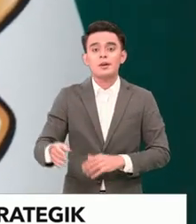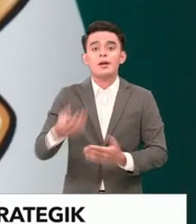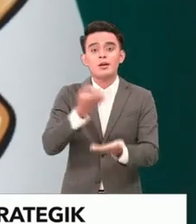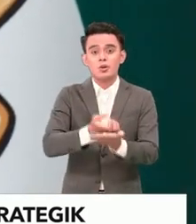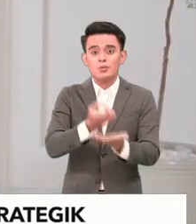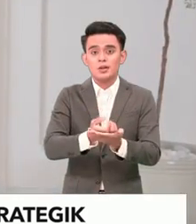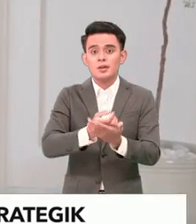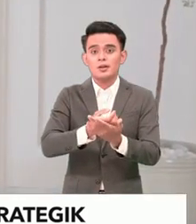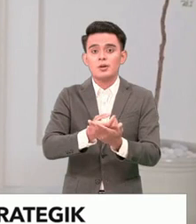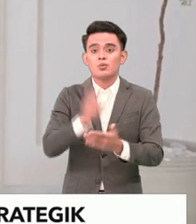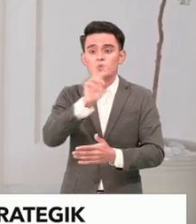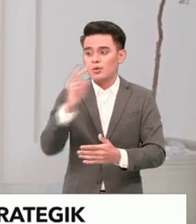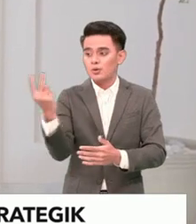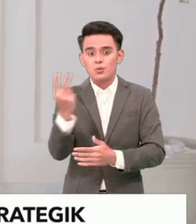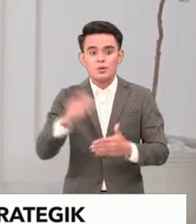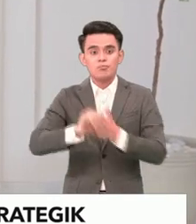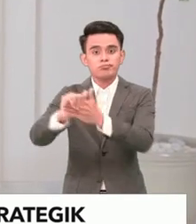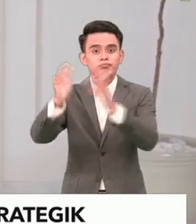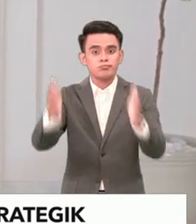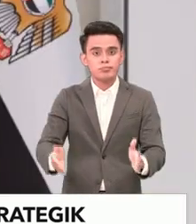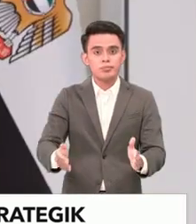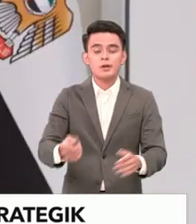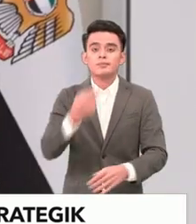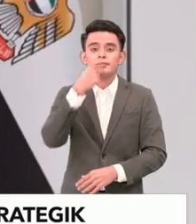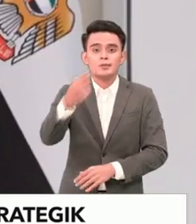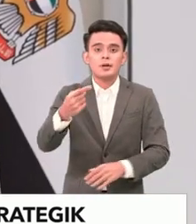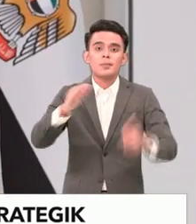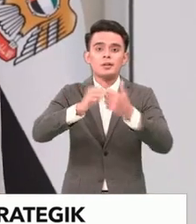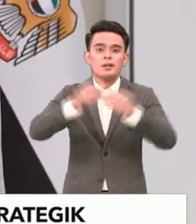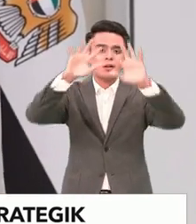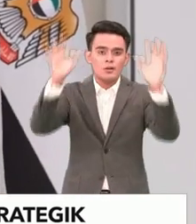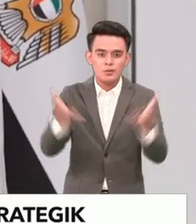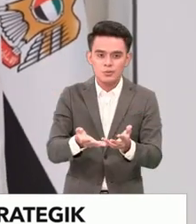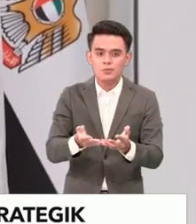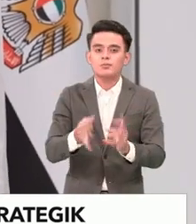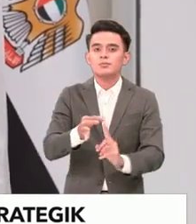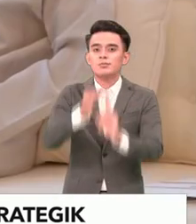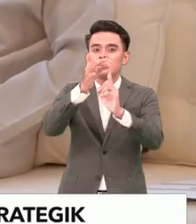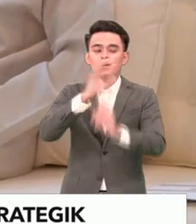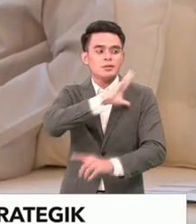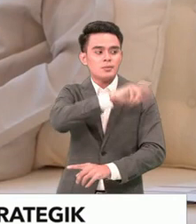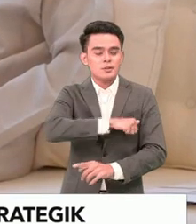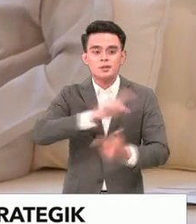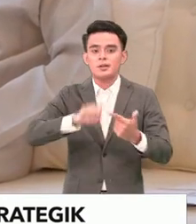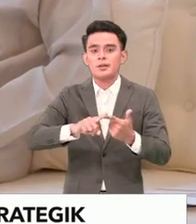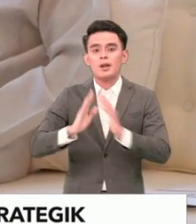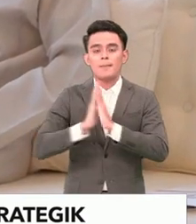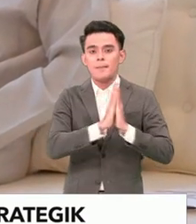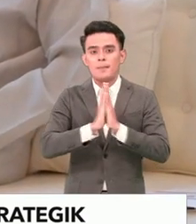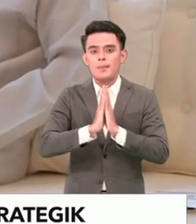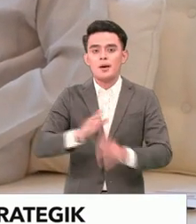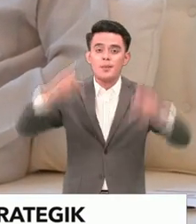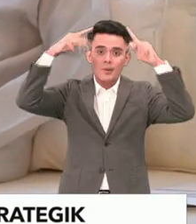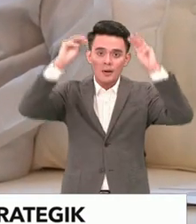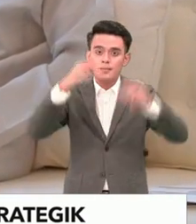kedua-dua pemimpin ini turut menyentuh tentang isu-isu Global semasa khususnya Palestina dan Myanmar Perdana